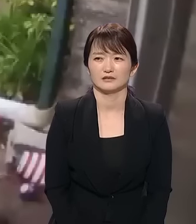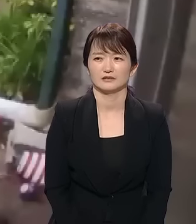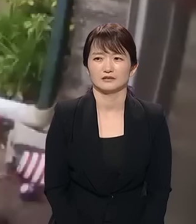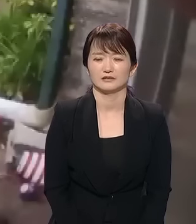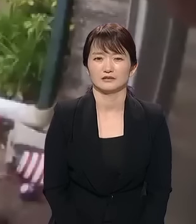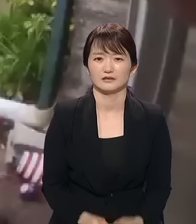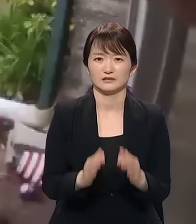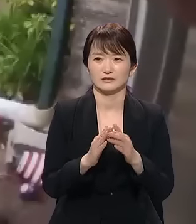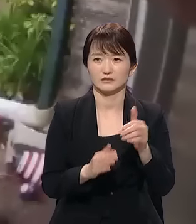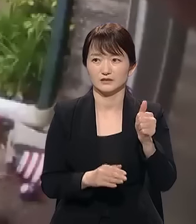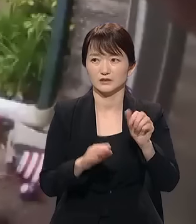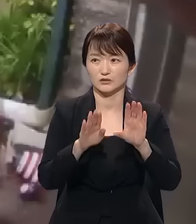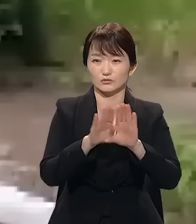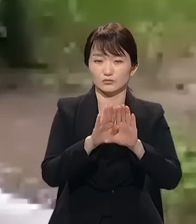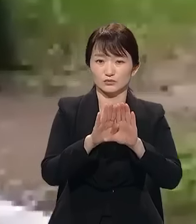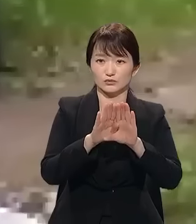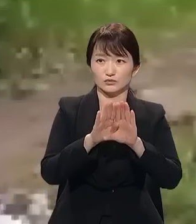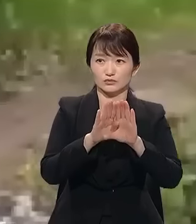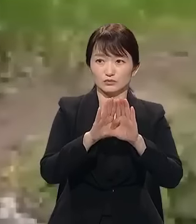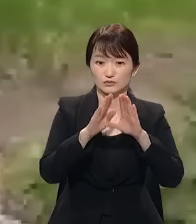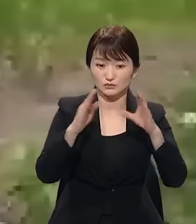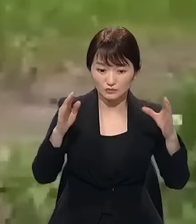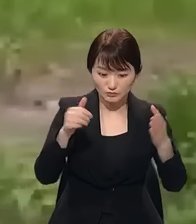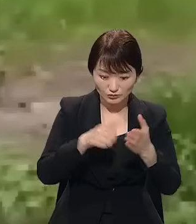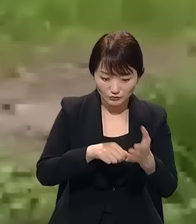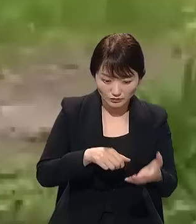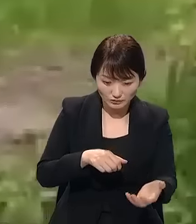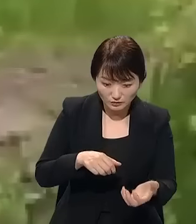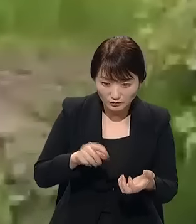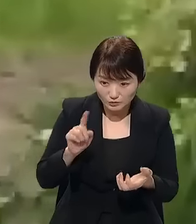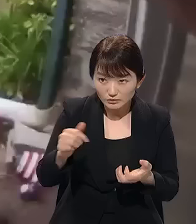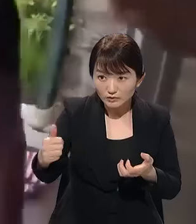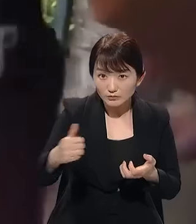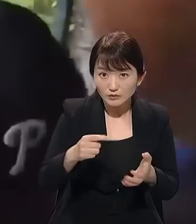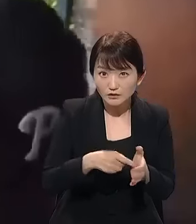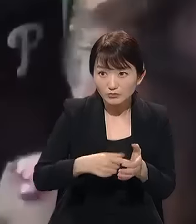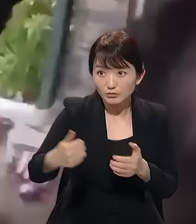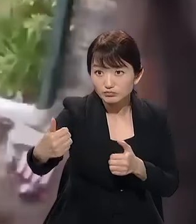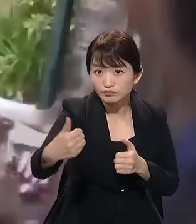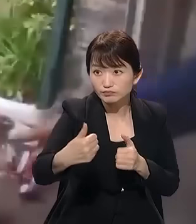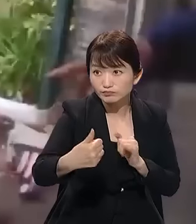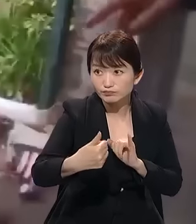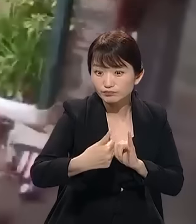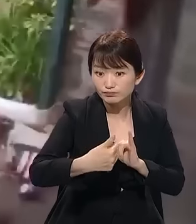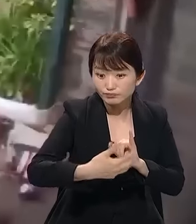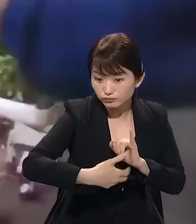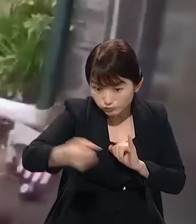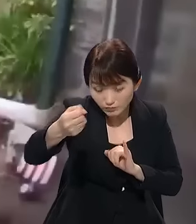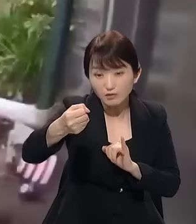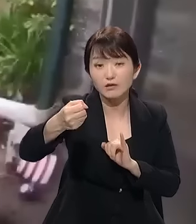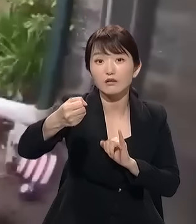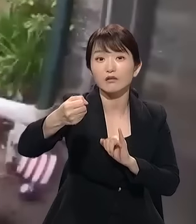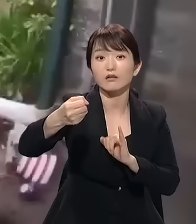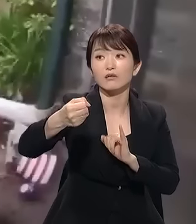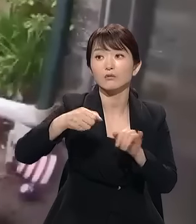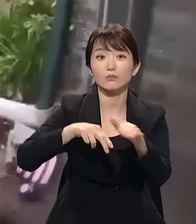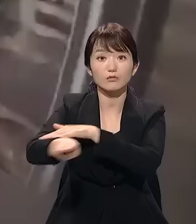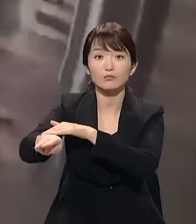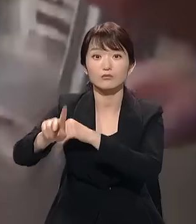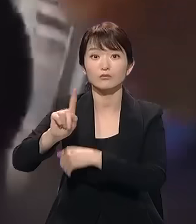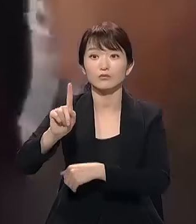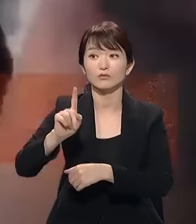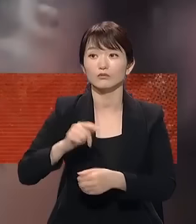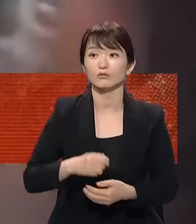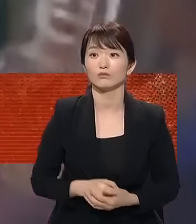네, 집주인이 문을 열고 택배 소포를 가져가려는 사이 한 남성이 다급하게 달려옵니다. 그러더니 주인 손에 든 소포를 뺏어서 그대로